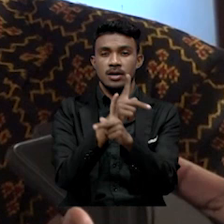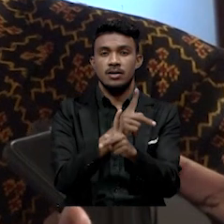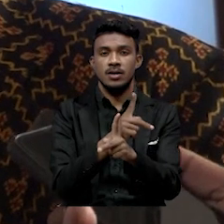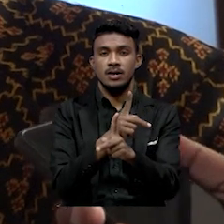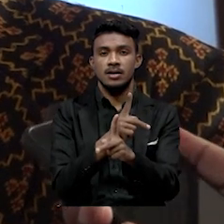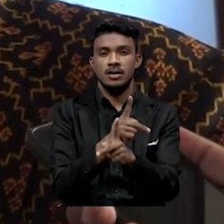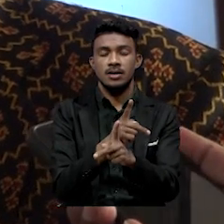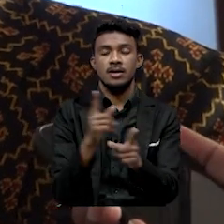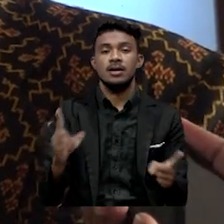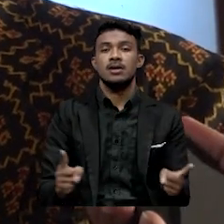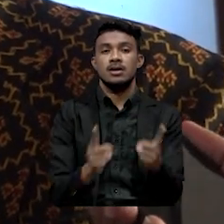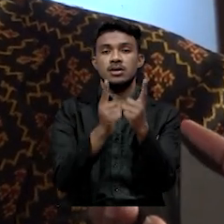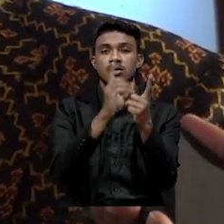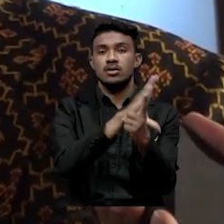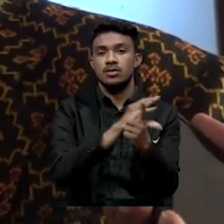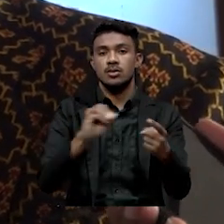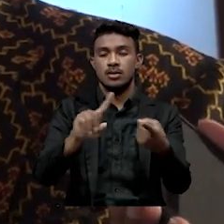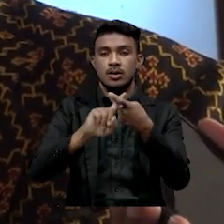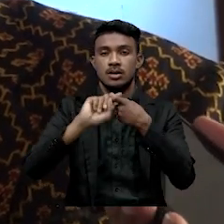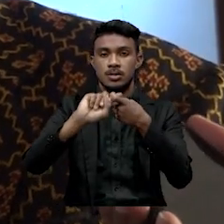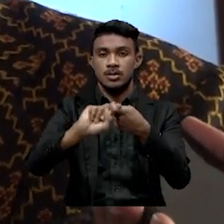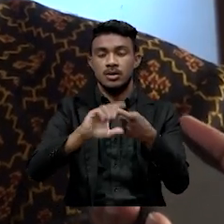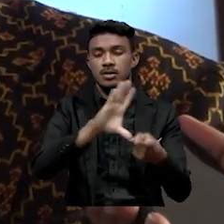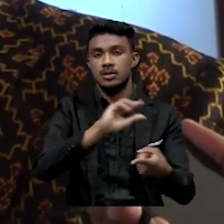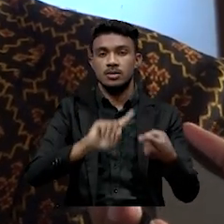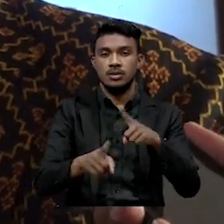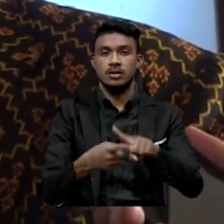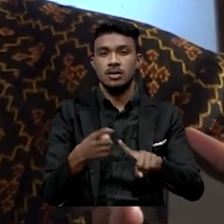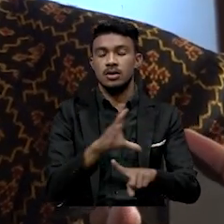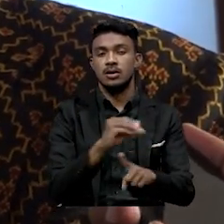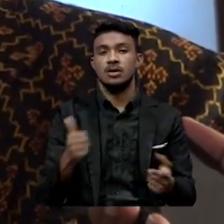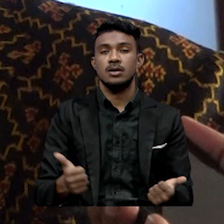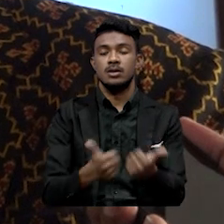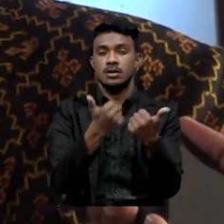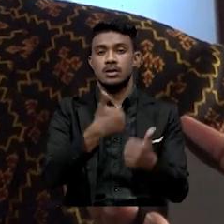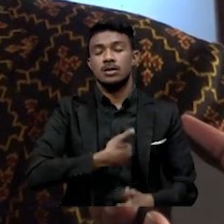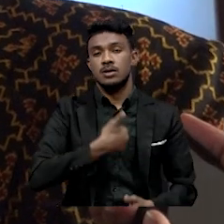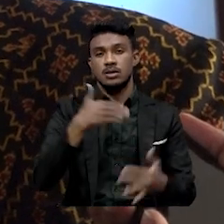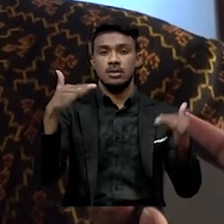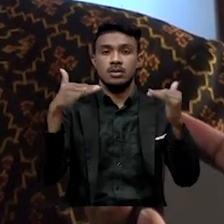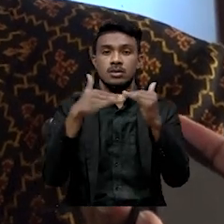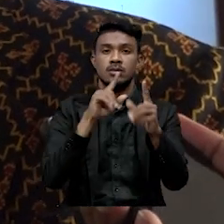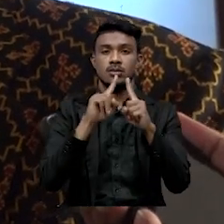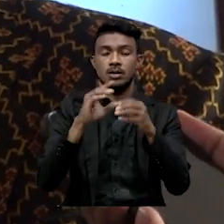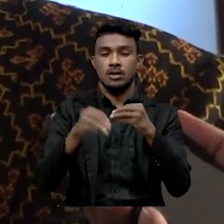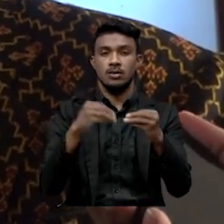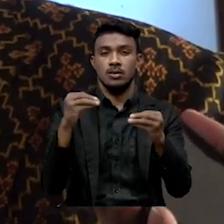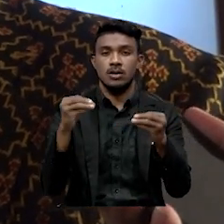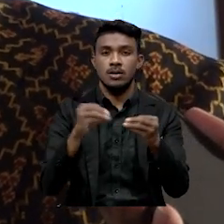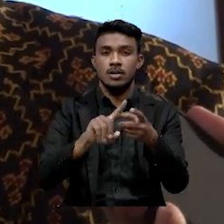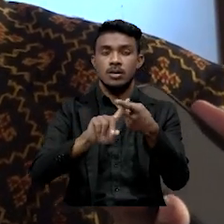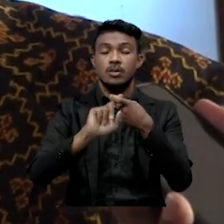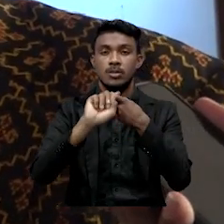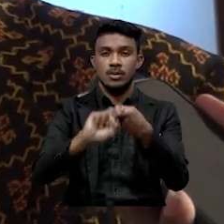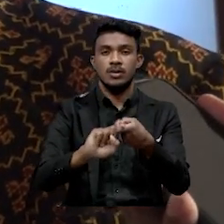pertemuan ini dan juga persahabatan ke pertemuan bilateral kita bicara tentang hubungan dagang